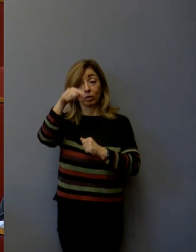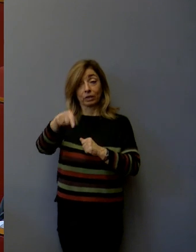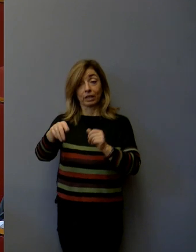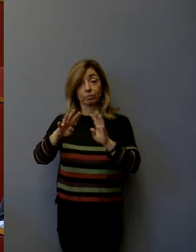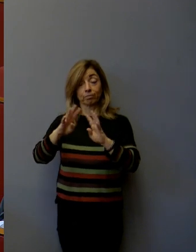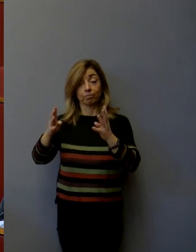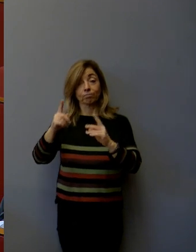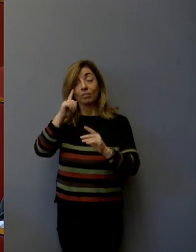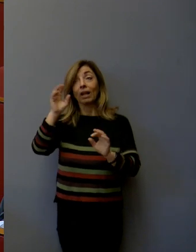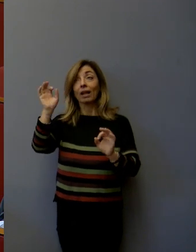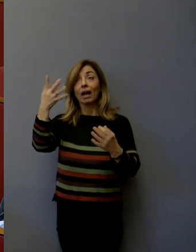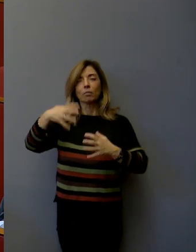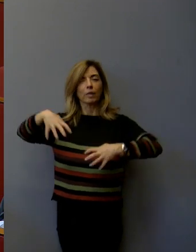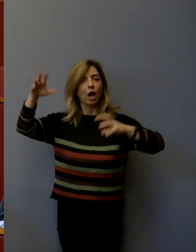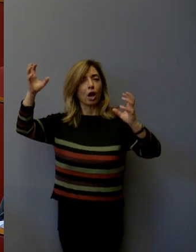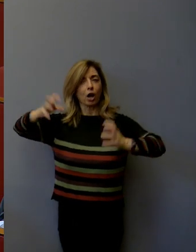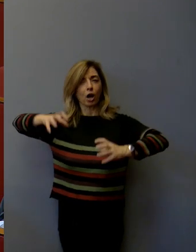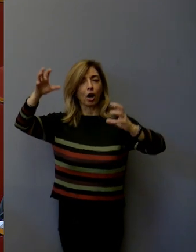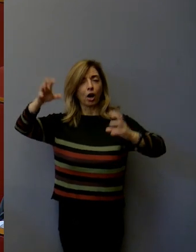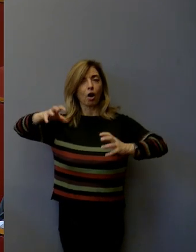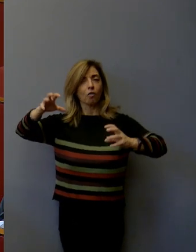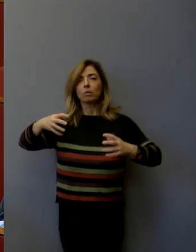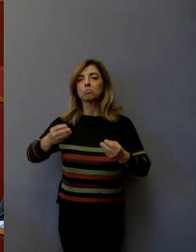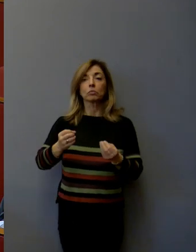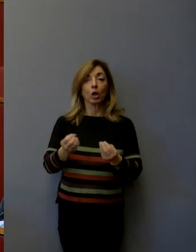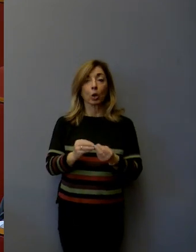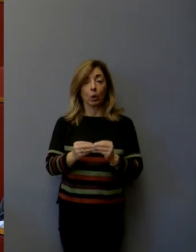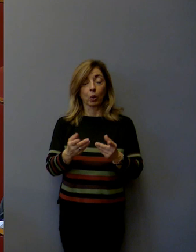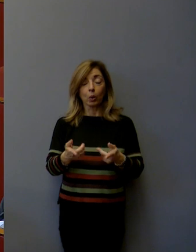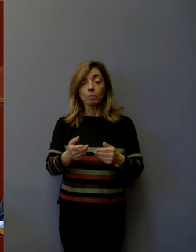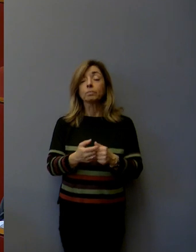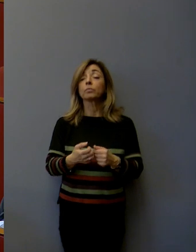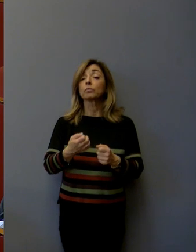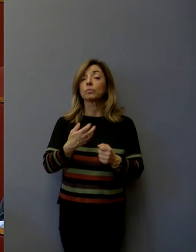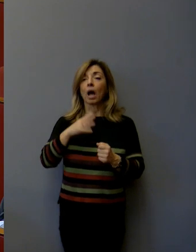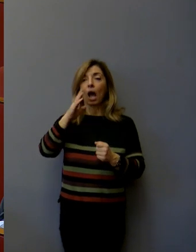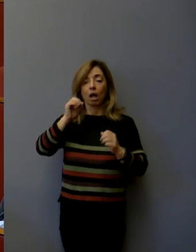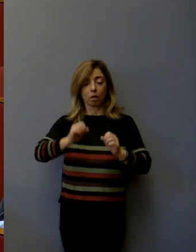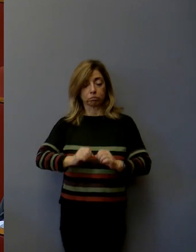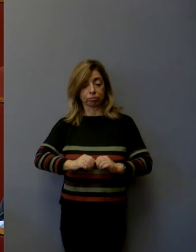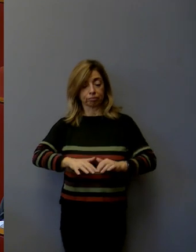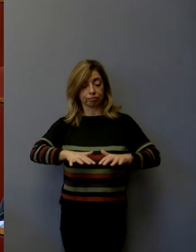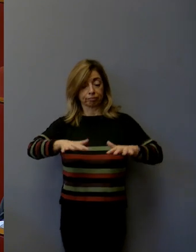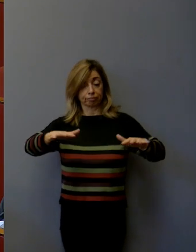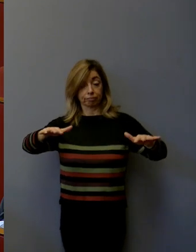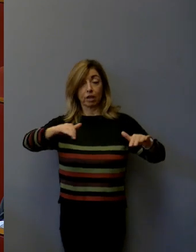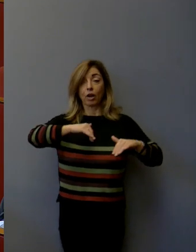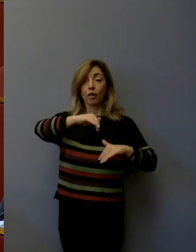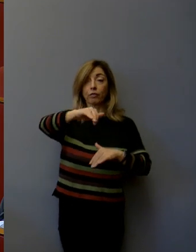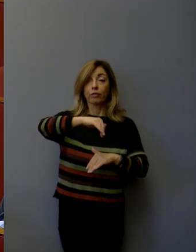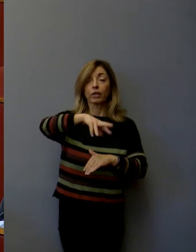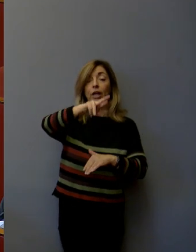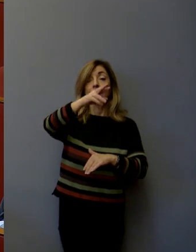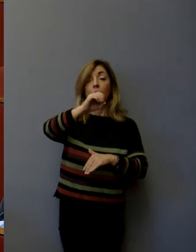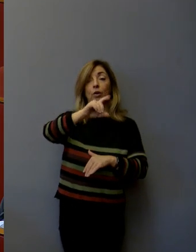pioggia intense che cosa succede succede che ci sono allagamenti in via Rolando viaretti in piazza Montana